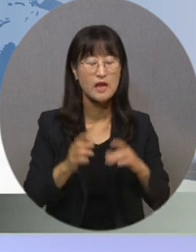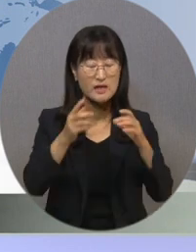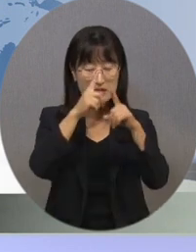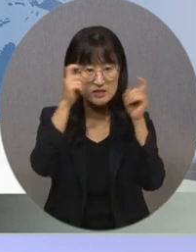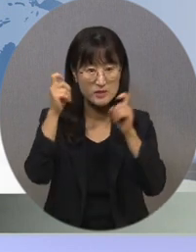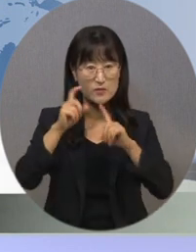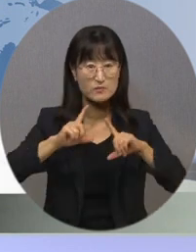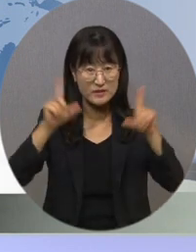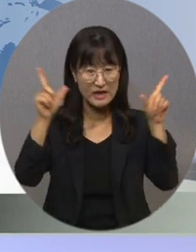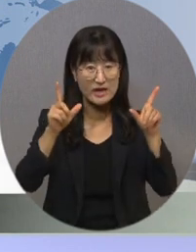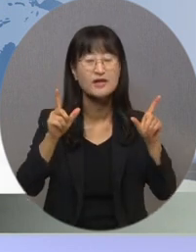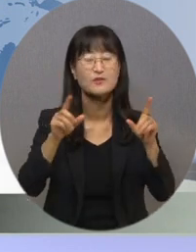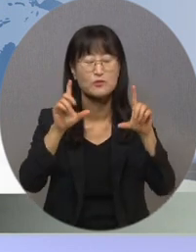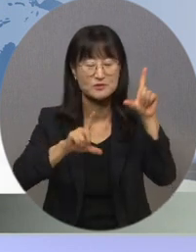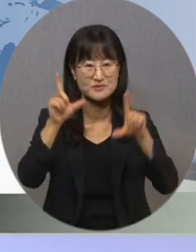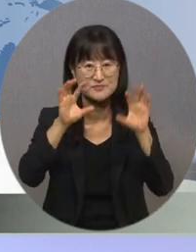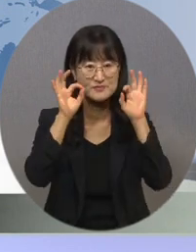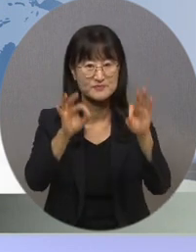기념식 현장에 다녀왔습니다.